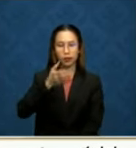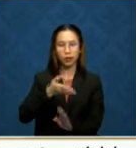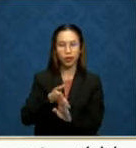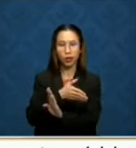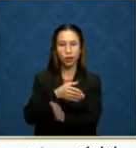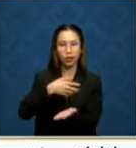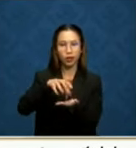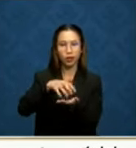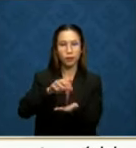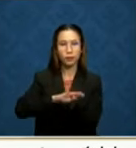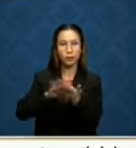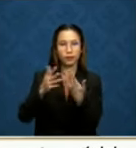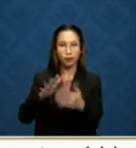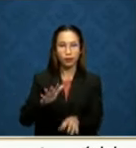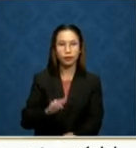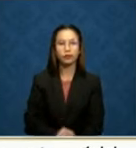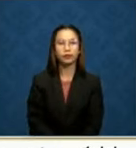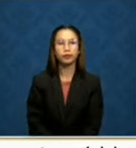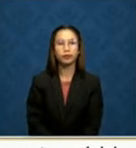แล้วนะคะ